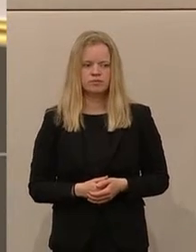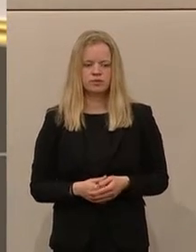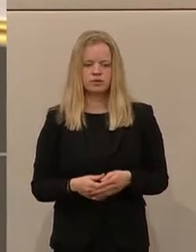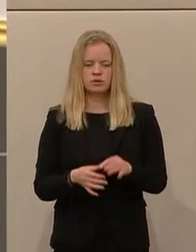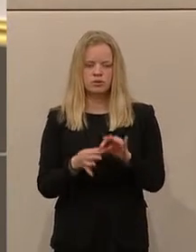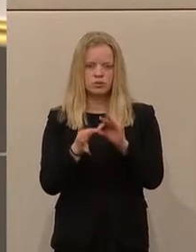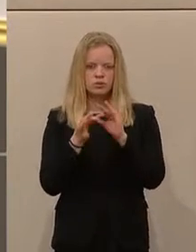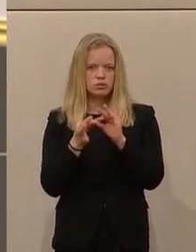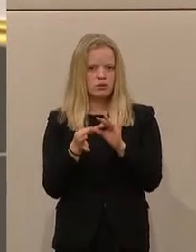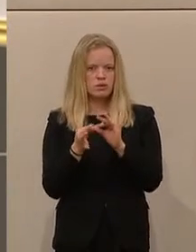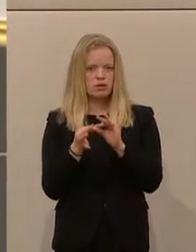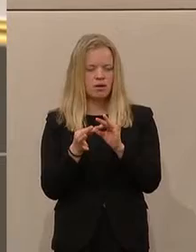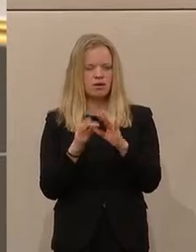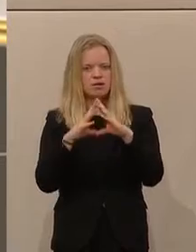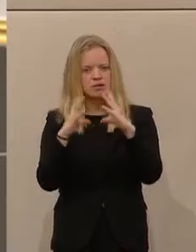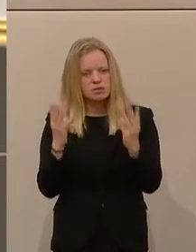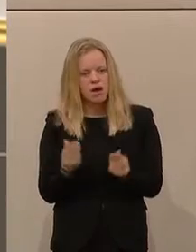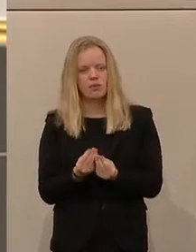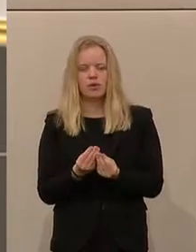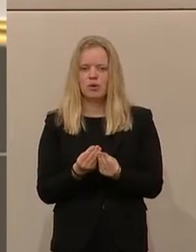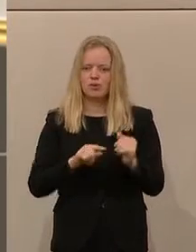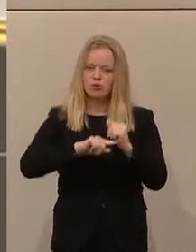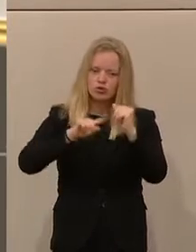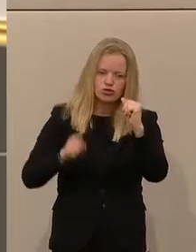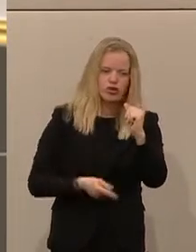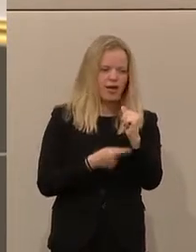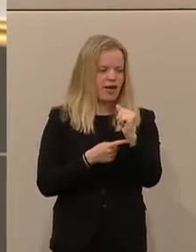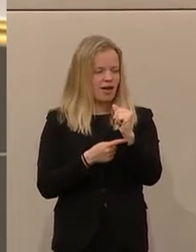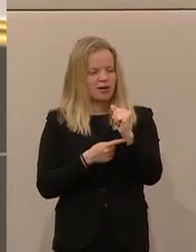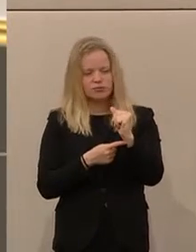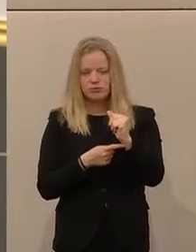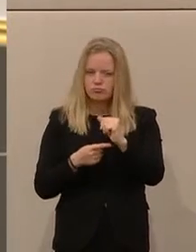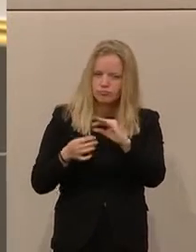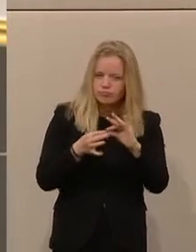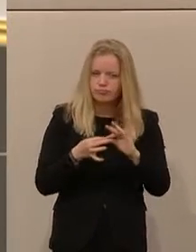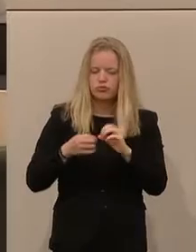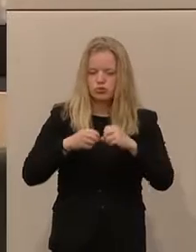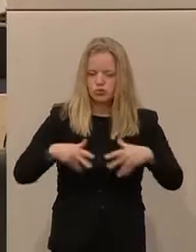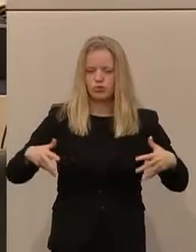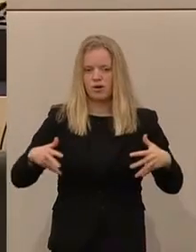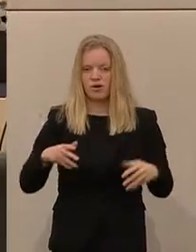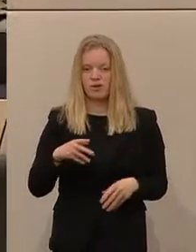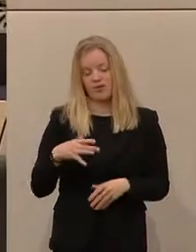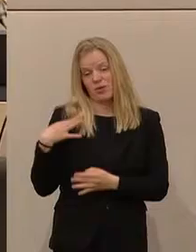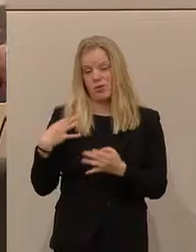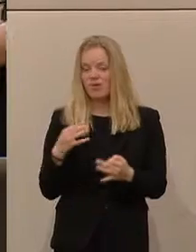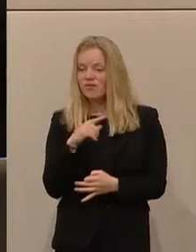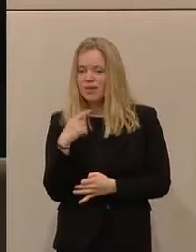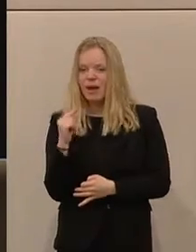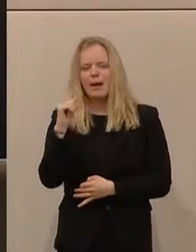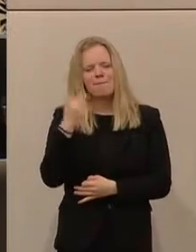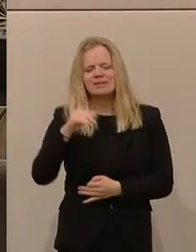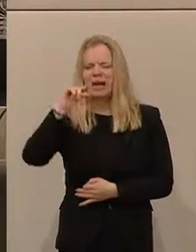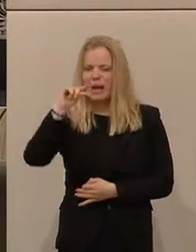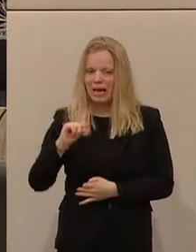der gesamten Budgetgeografie darf ich wiederholen, dass wir also das kleinste oberste Organ